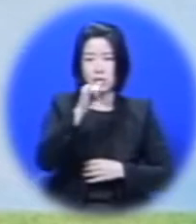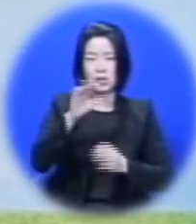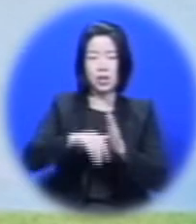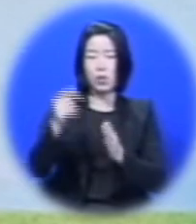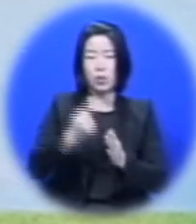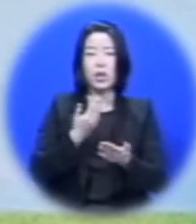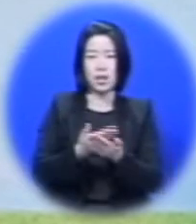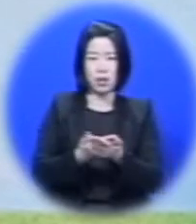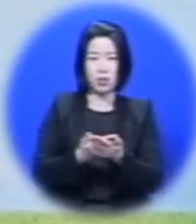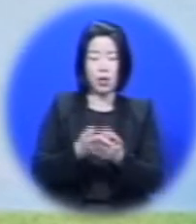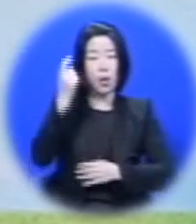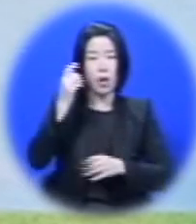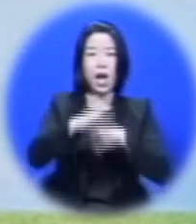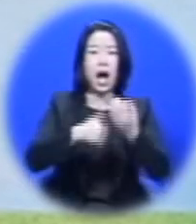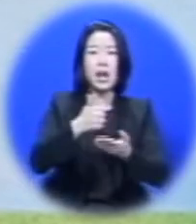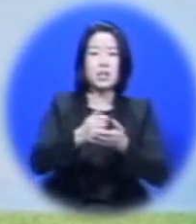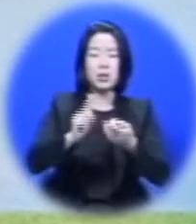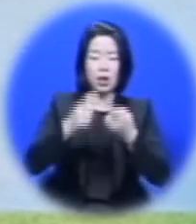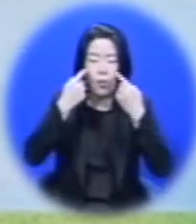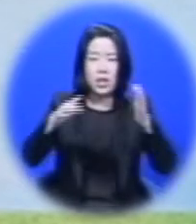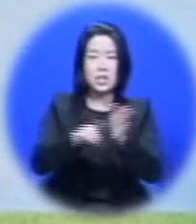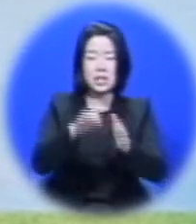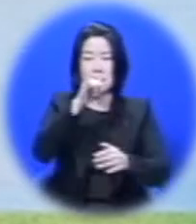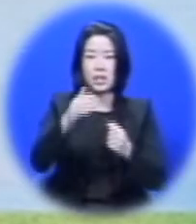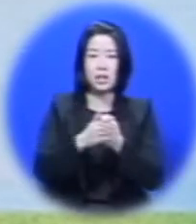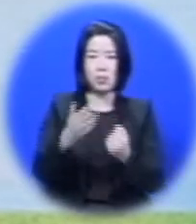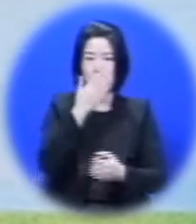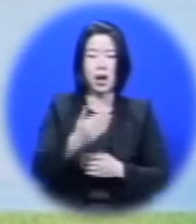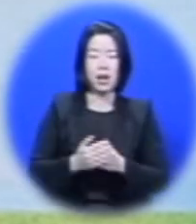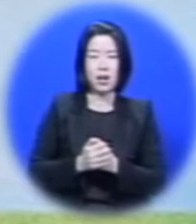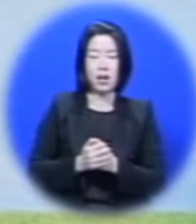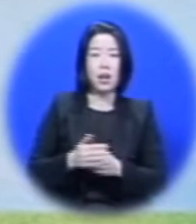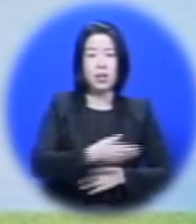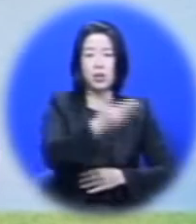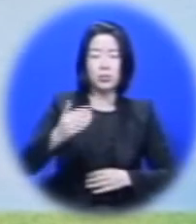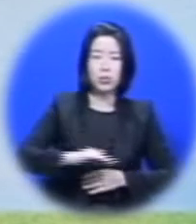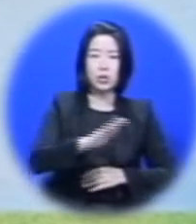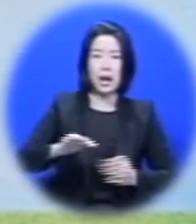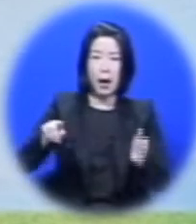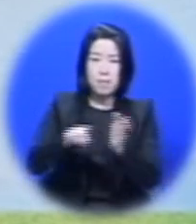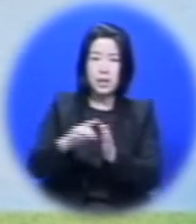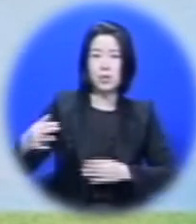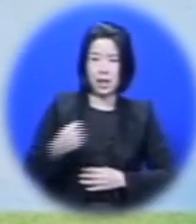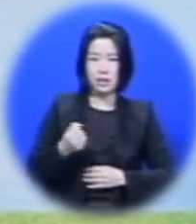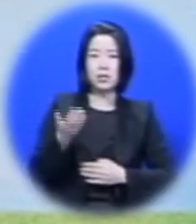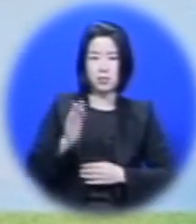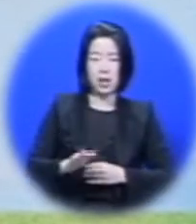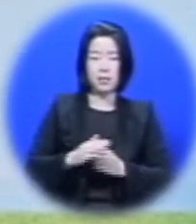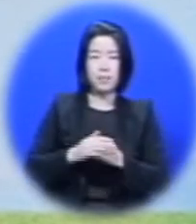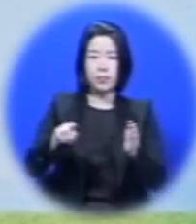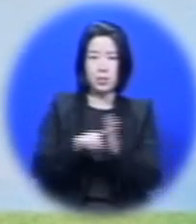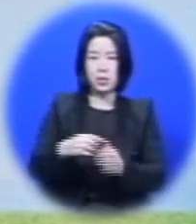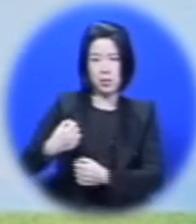하나님에 대한 확신이 있었기 때문에 그렇게 했던 거죠. 여러분 우리가 믿음을 가졌지만